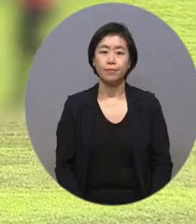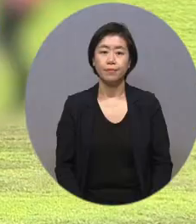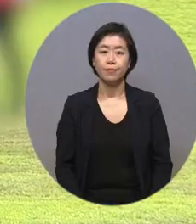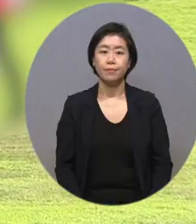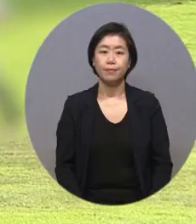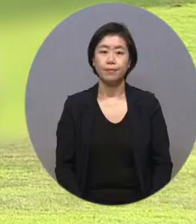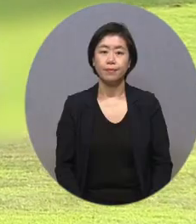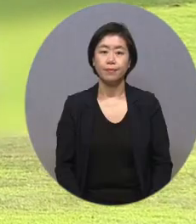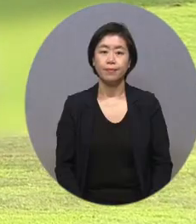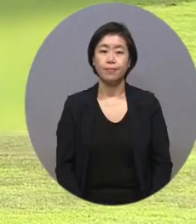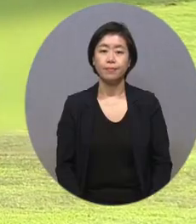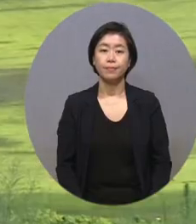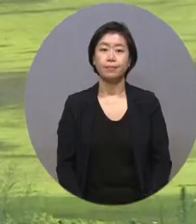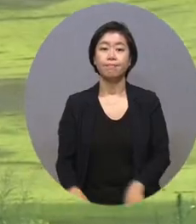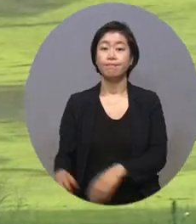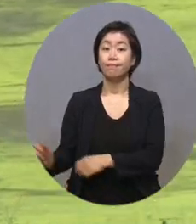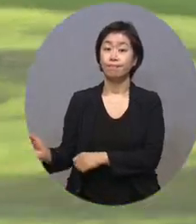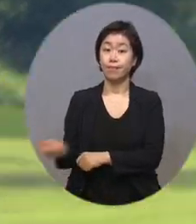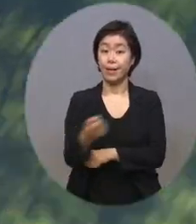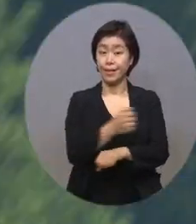샷.